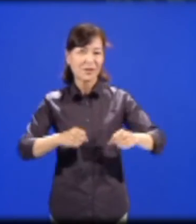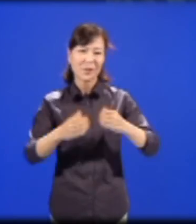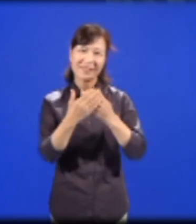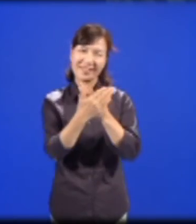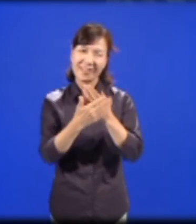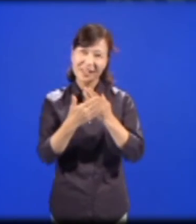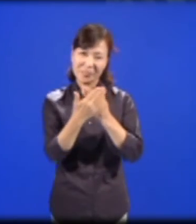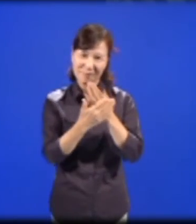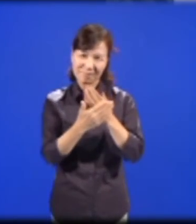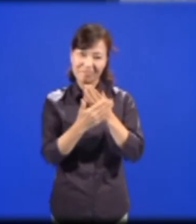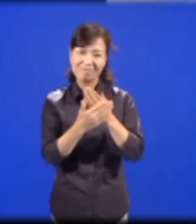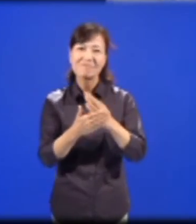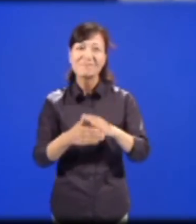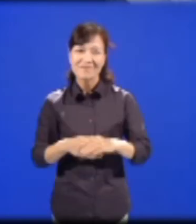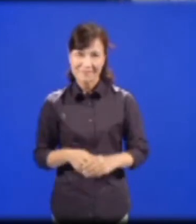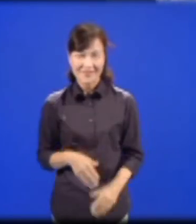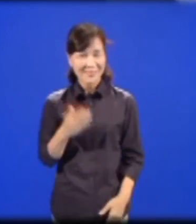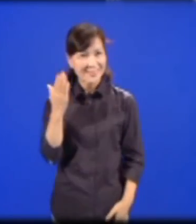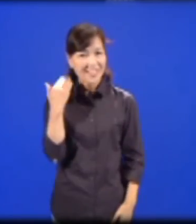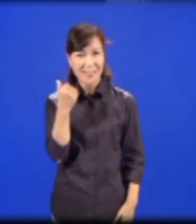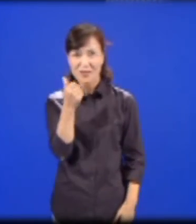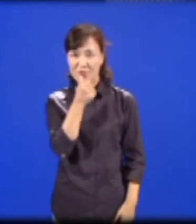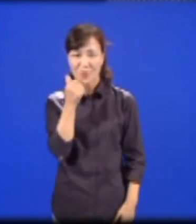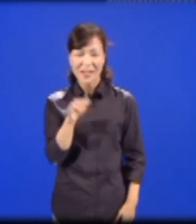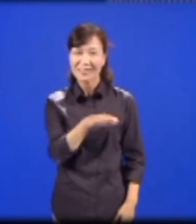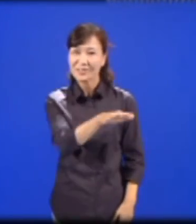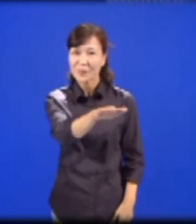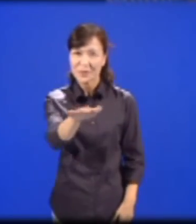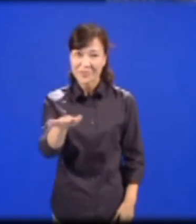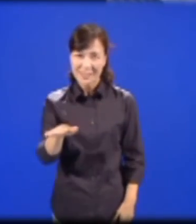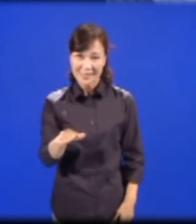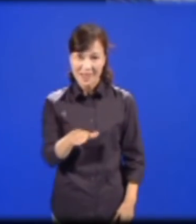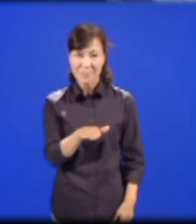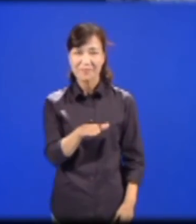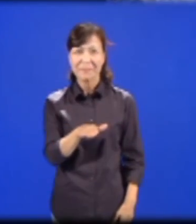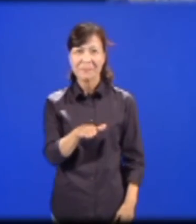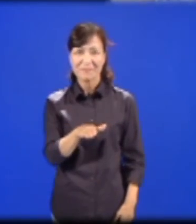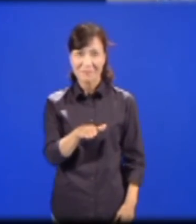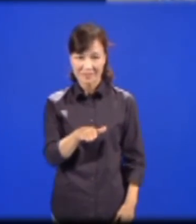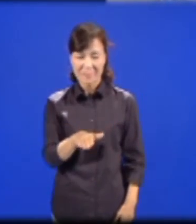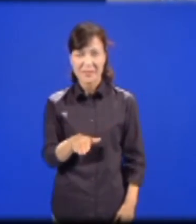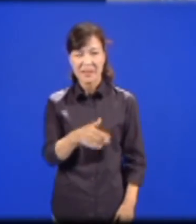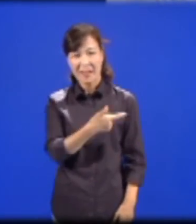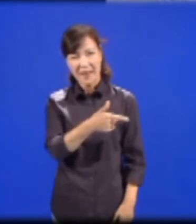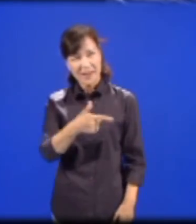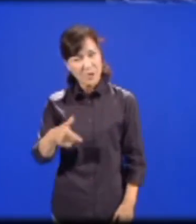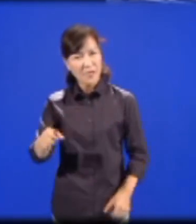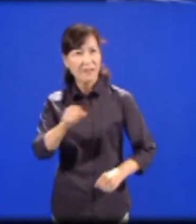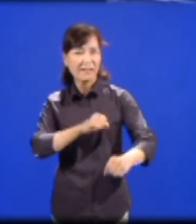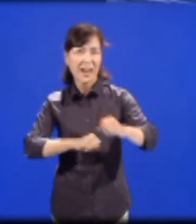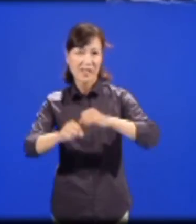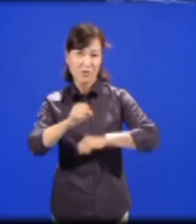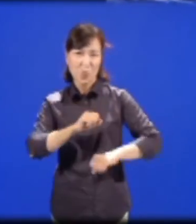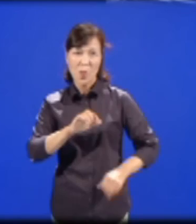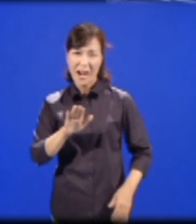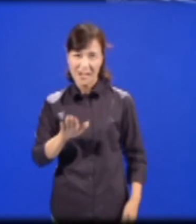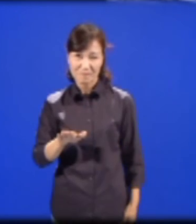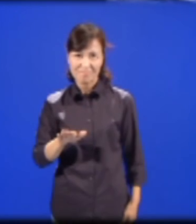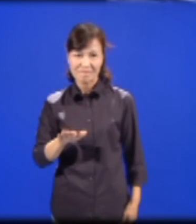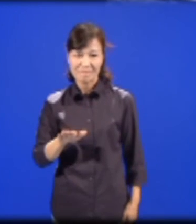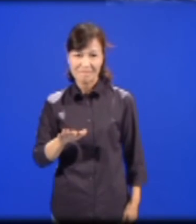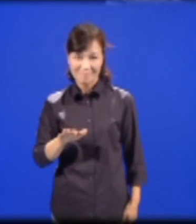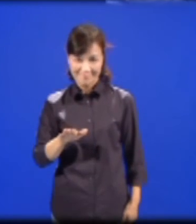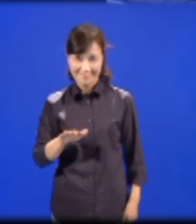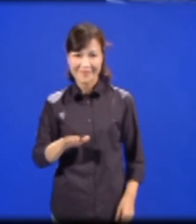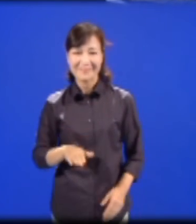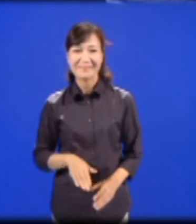切です。先ほど紹介した大沢長寿会の皆さんも日頃からさまざまな活動をしているん